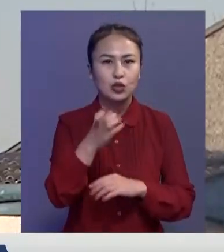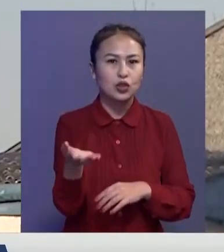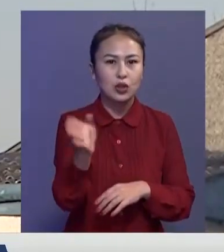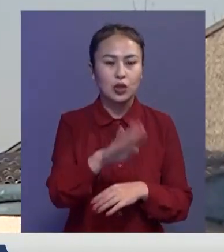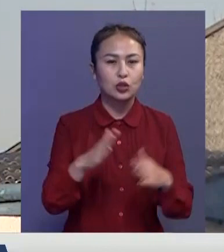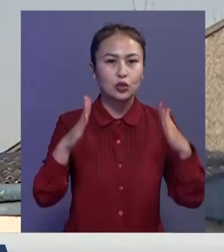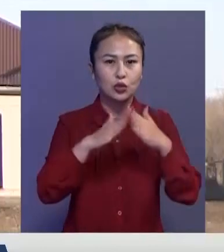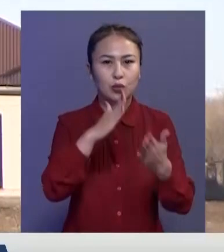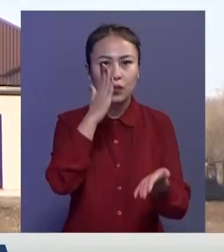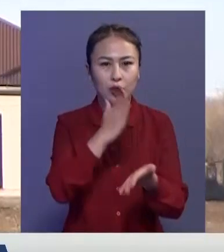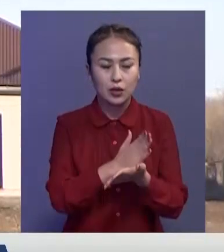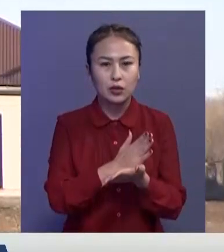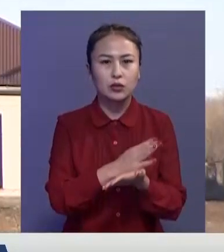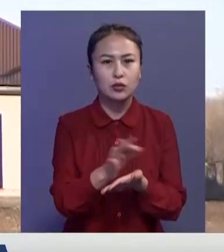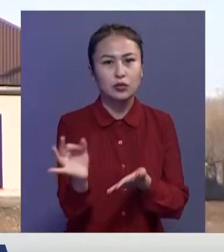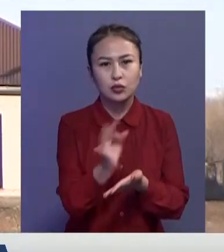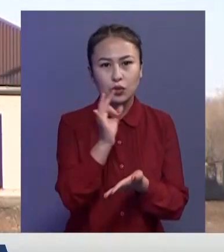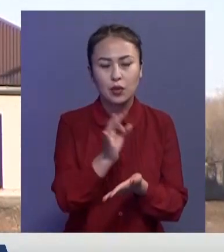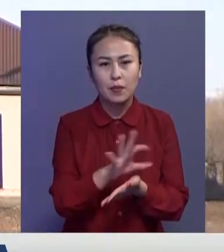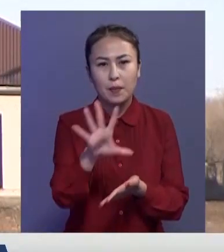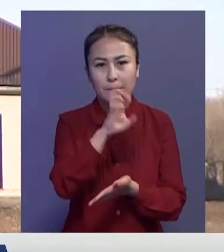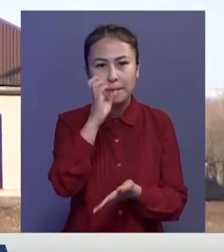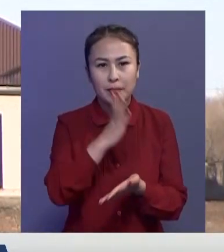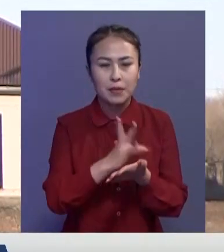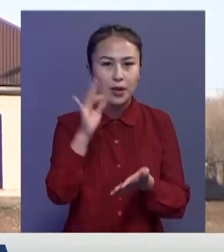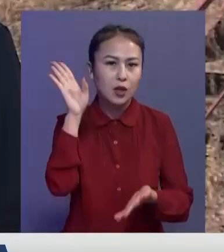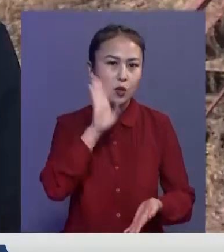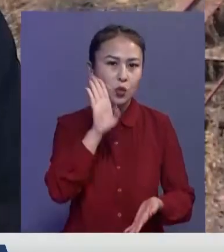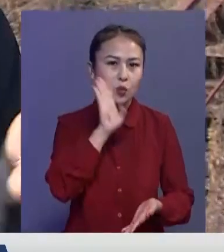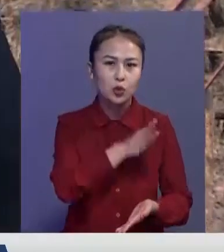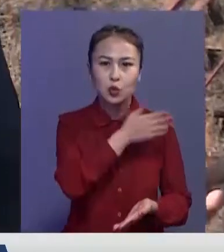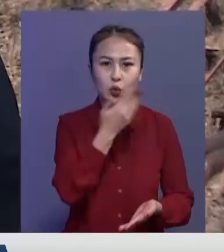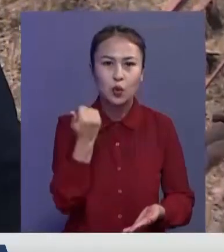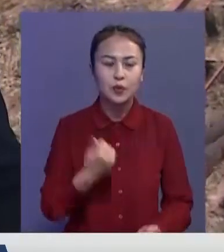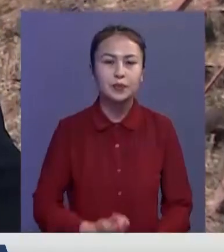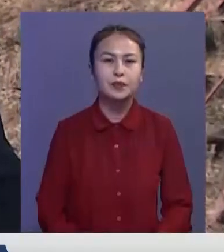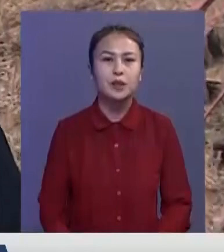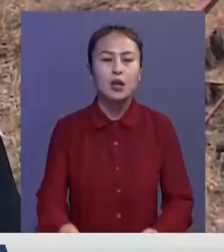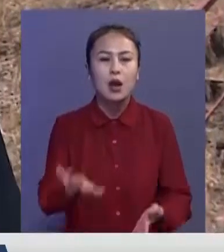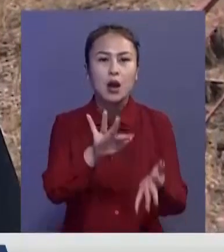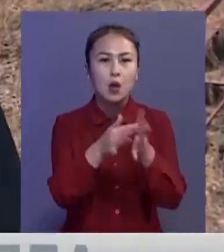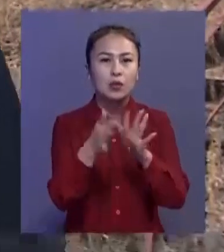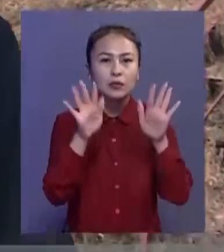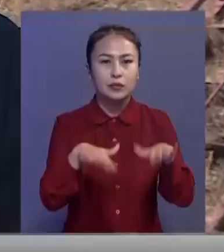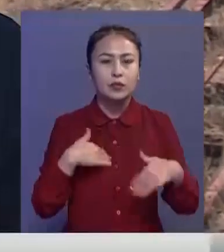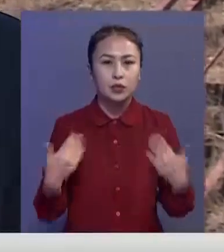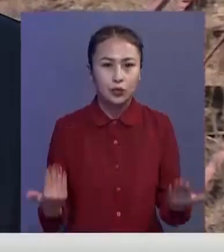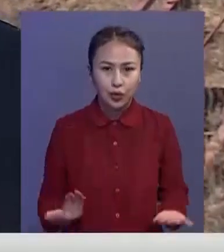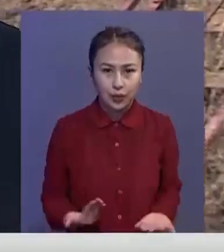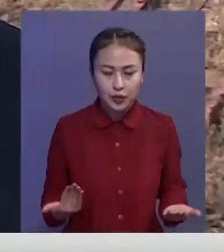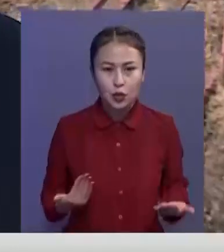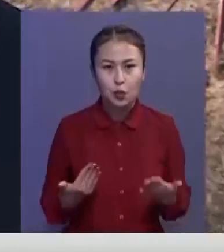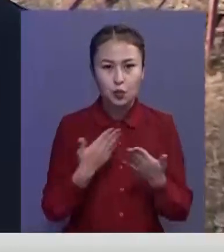бар, жақсы күйі бар, нуы бар, бірақ суы жоқ. Ал енді ауылды қарап отсаңыздар, Қорғалжын өңірінде тұрамыз.